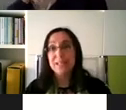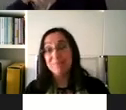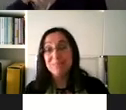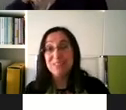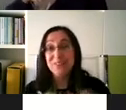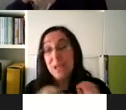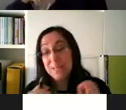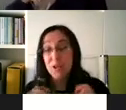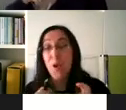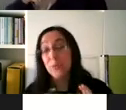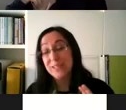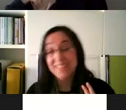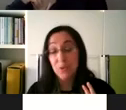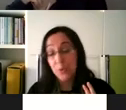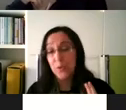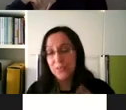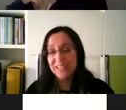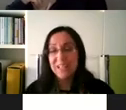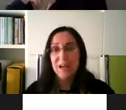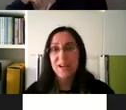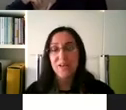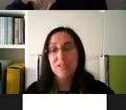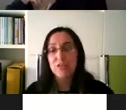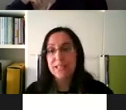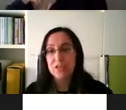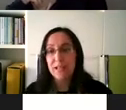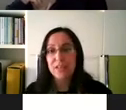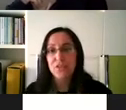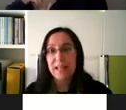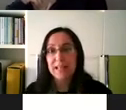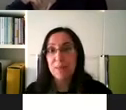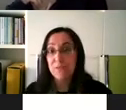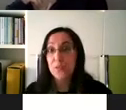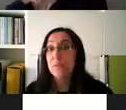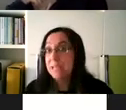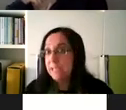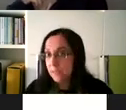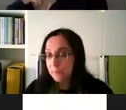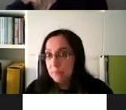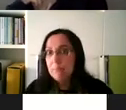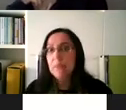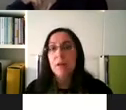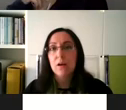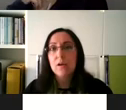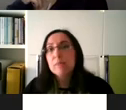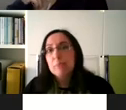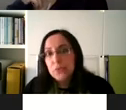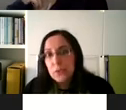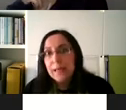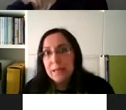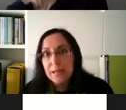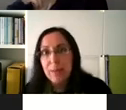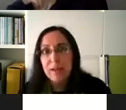potrei dire semi noti o note erano le giocatrici della nazionale di pallavolo femminile ora